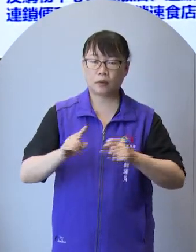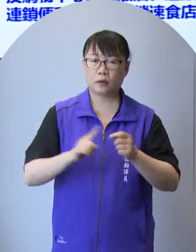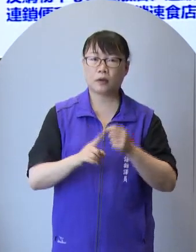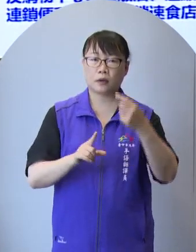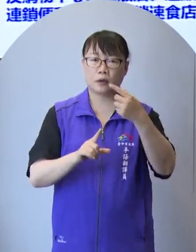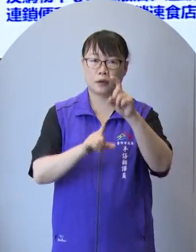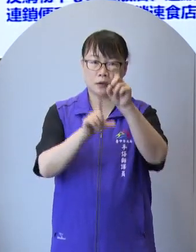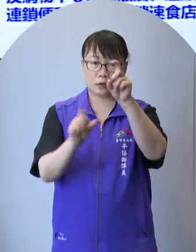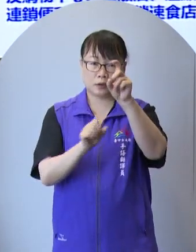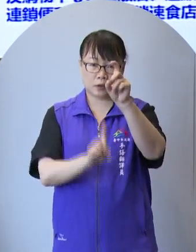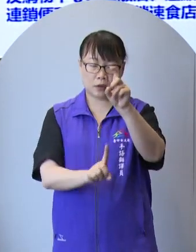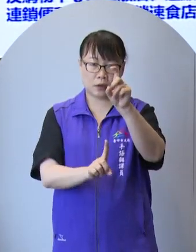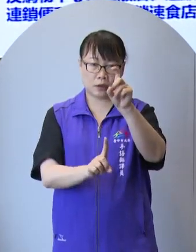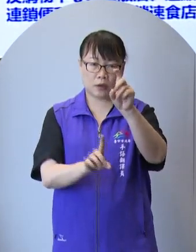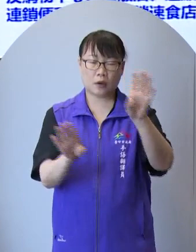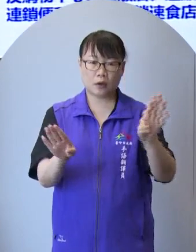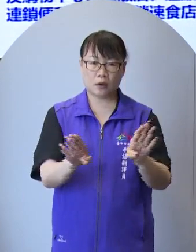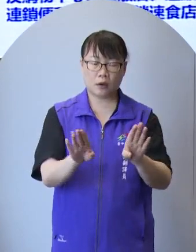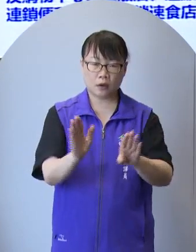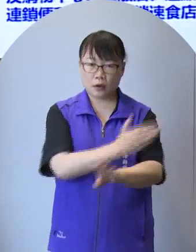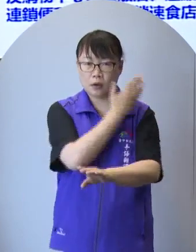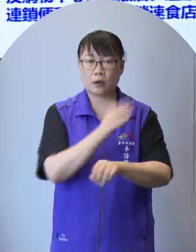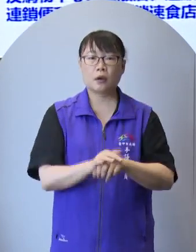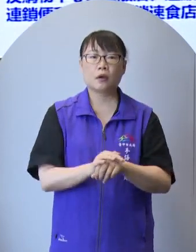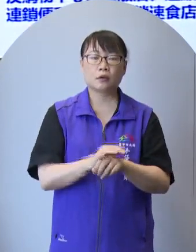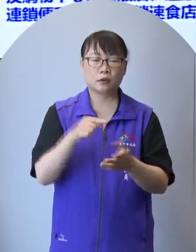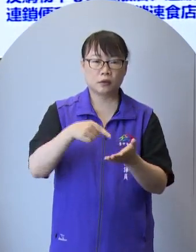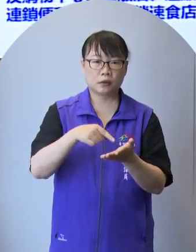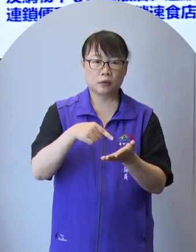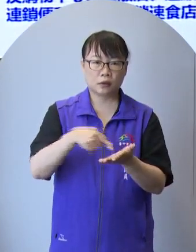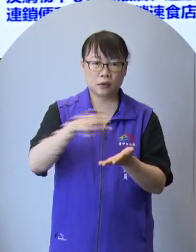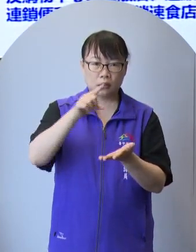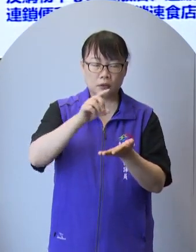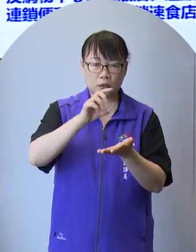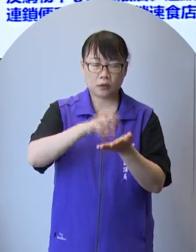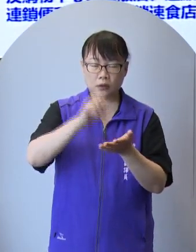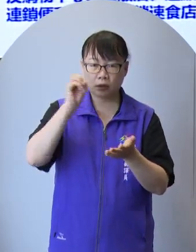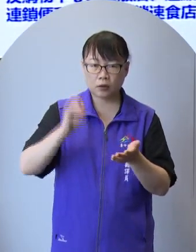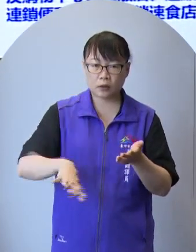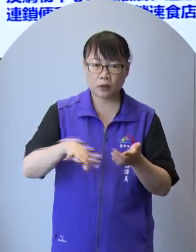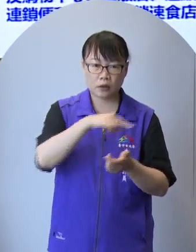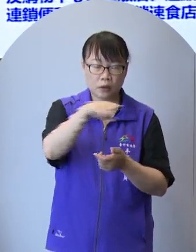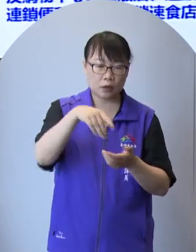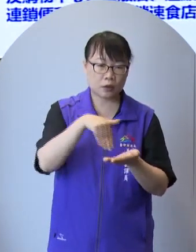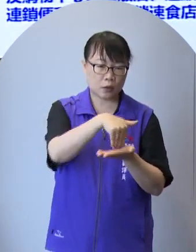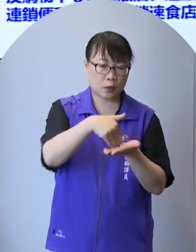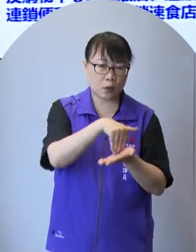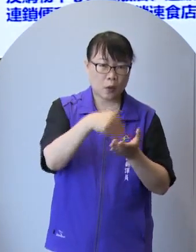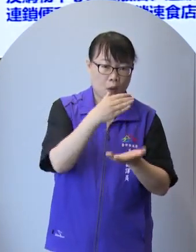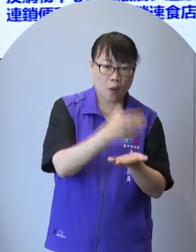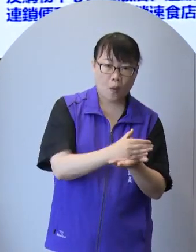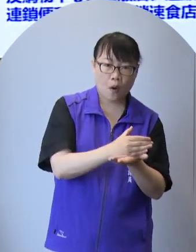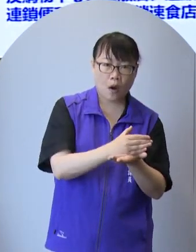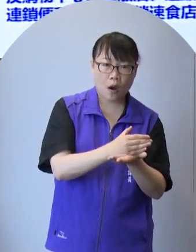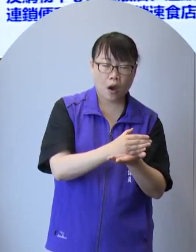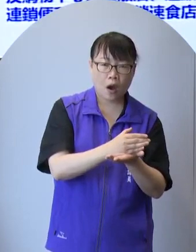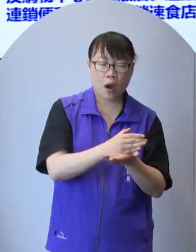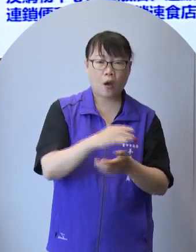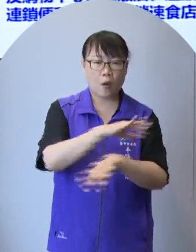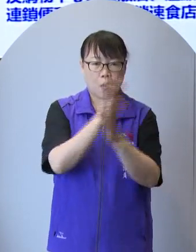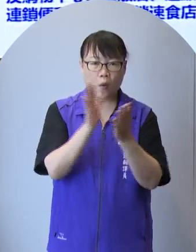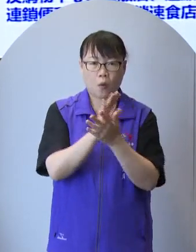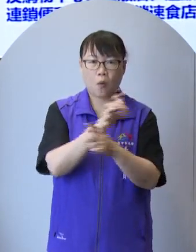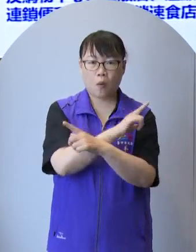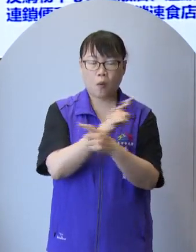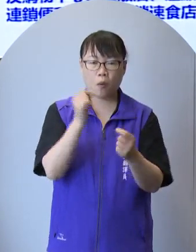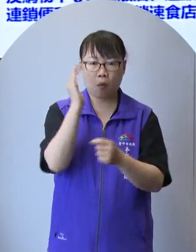禁止，好，禁止一次用的塑胶杯。那所以现在的连锁饮料店，因为它从北到南啊，